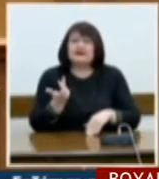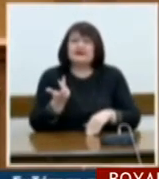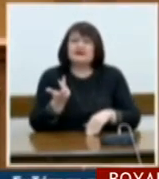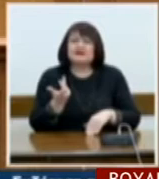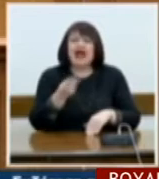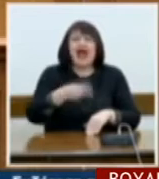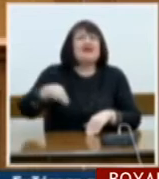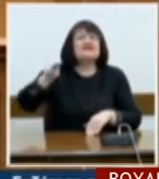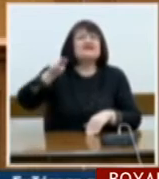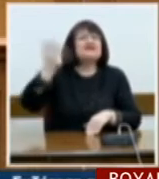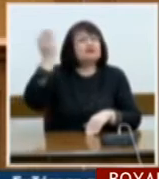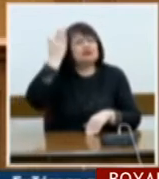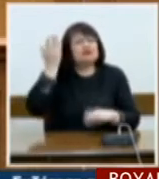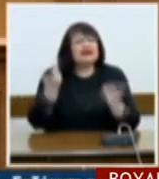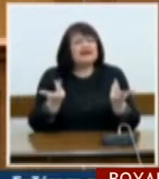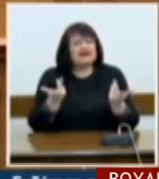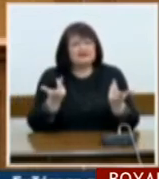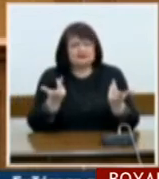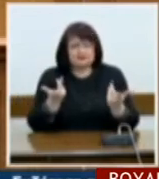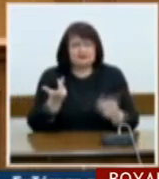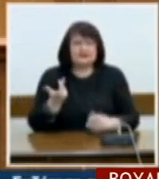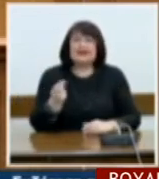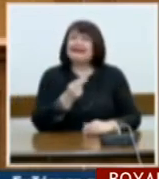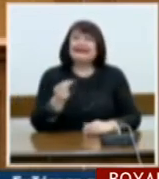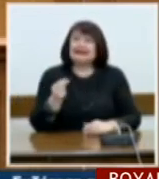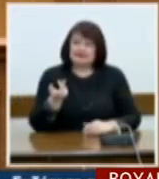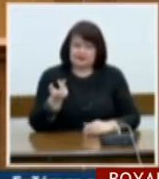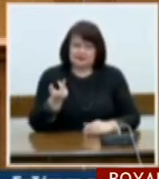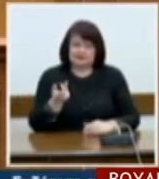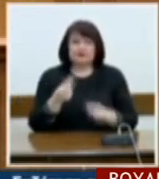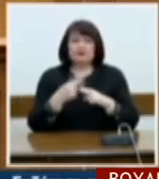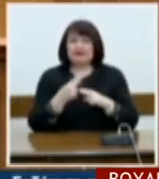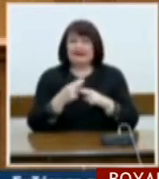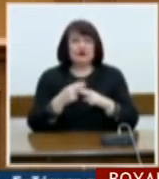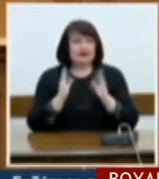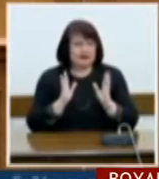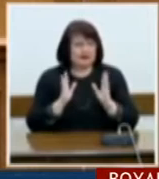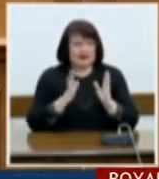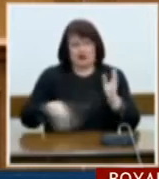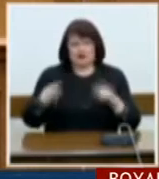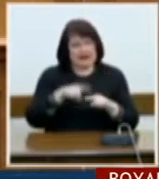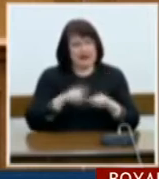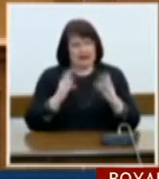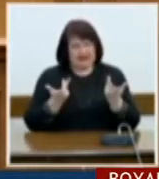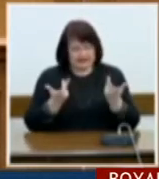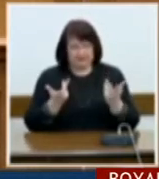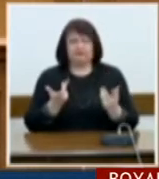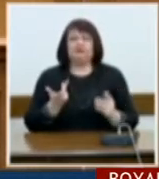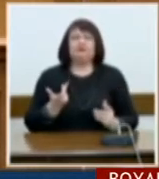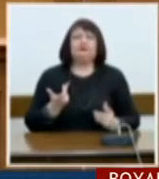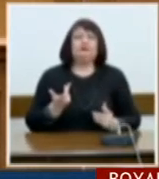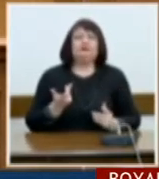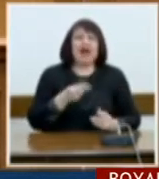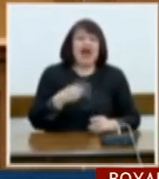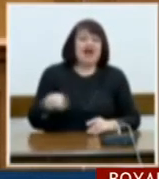αυξήσεων, που δεν είναι άλλες, πρωτίστως, τουλάχιστον στη χώρα μας, από τις